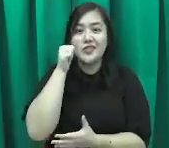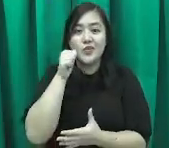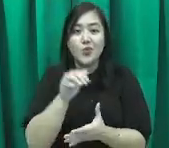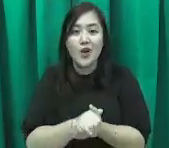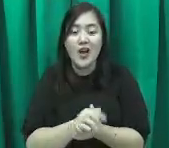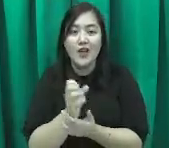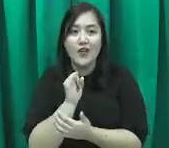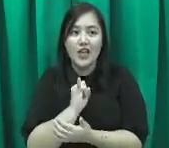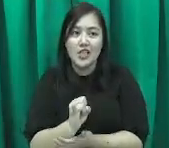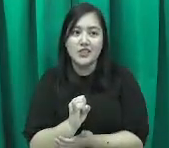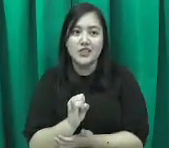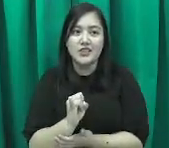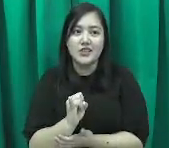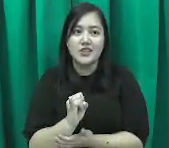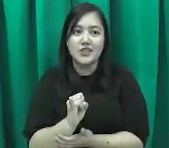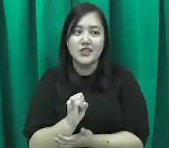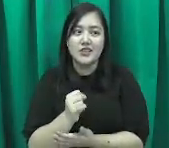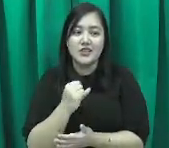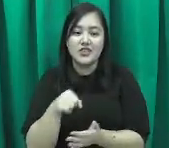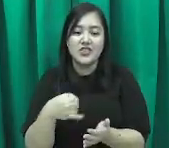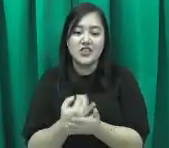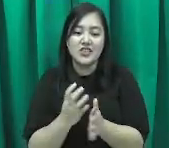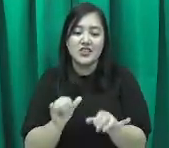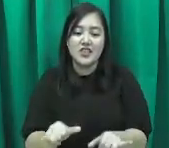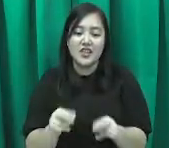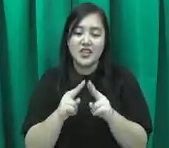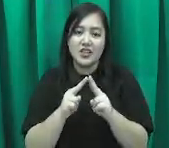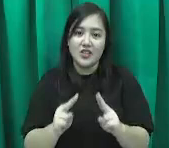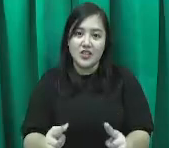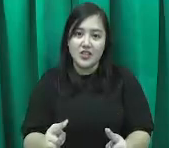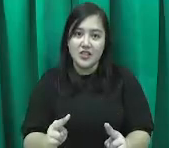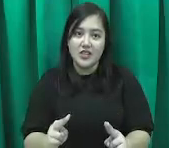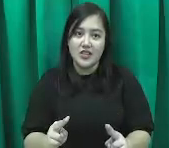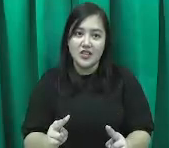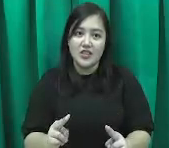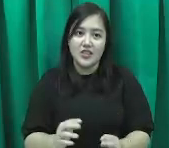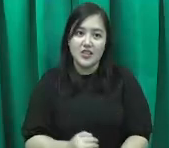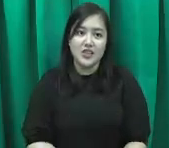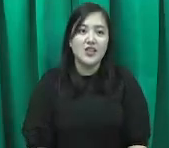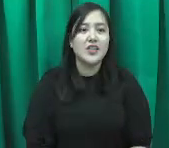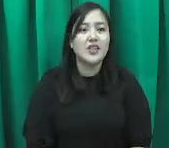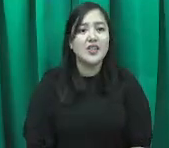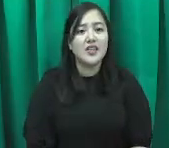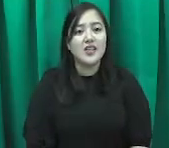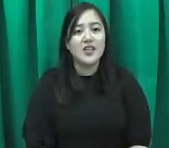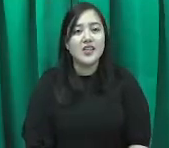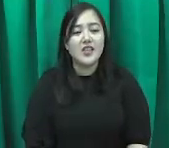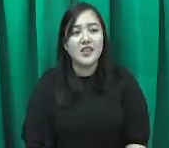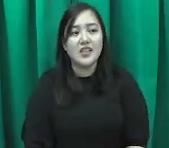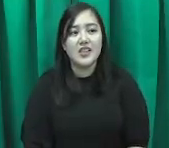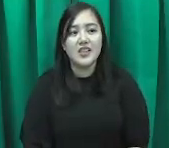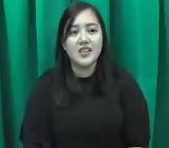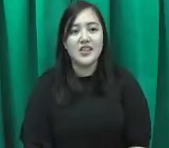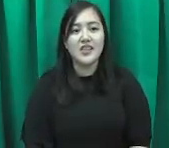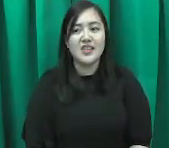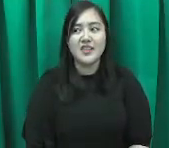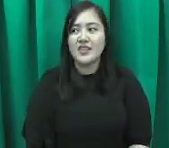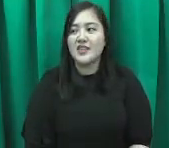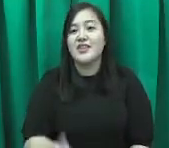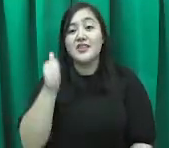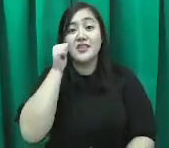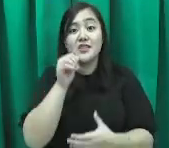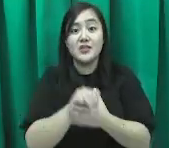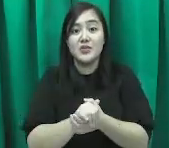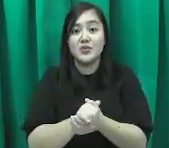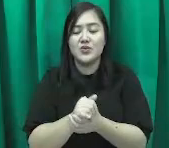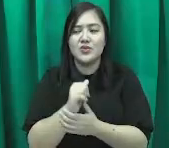distance. Mabuti. Mabuti. Oo, di ba? Nailatag mabuti yun. Oo, long distance love affair pala yan. Pagkatapos ng kasal. Oo. Na-assign na sa ibang